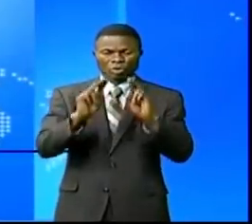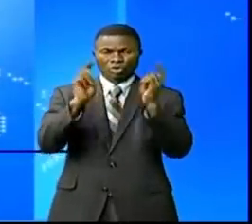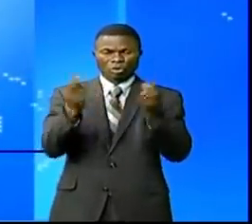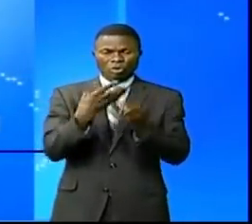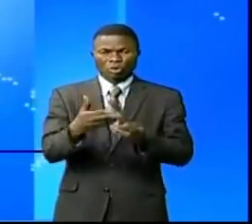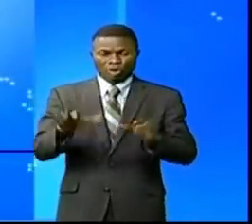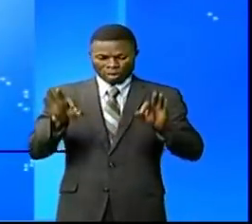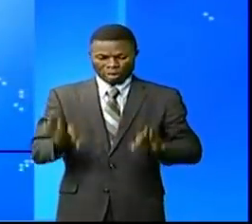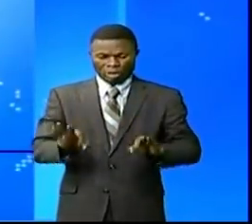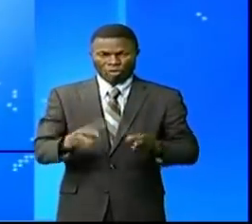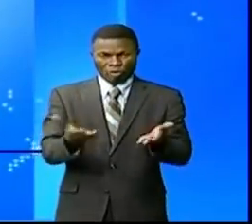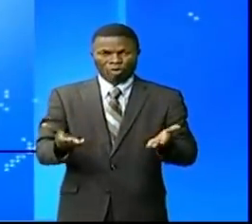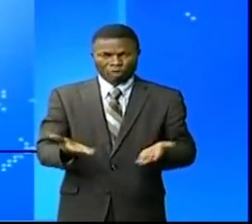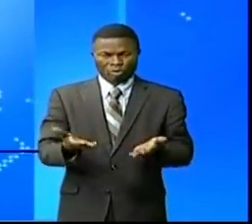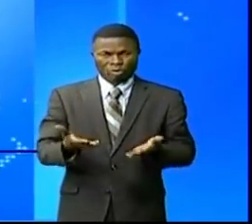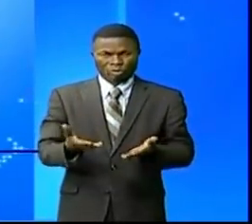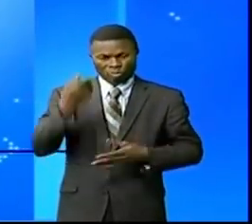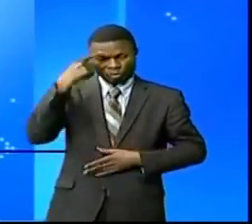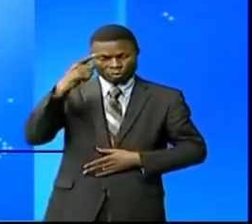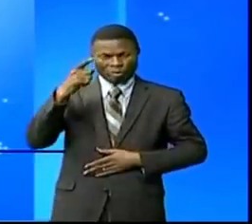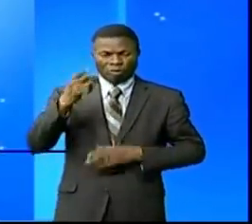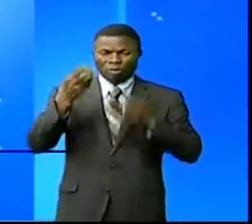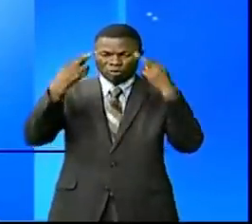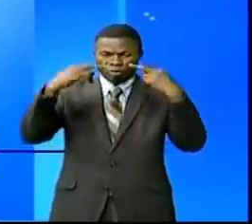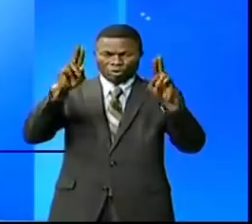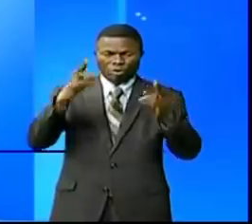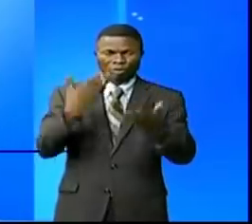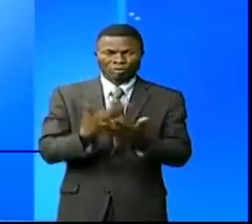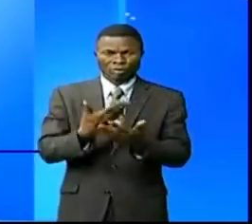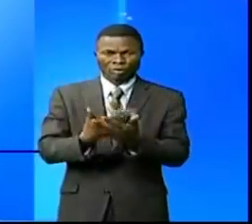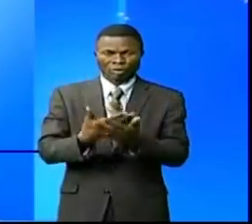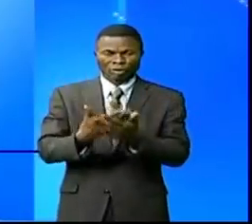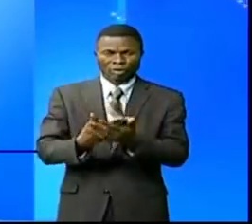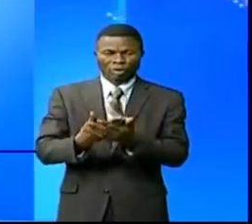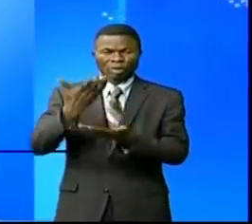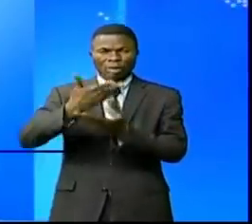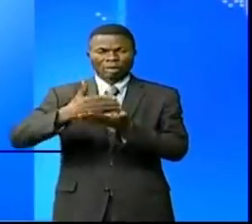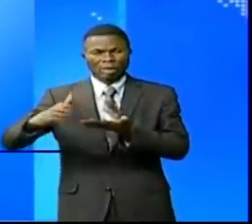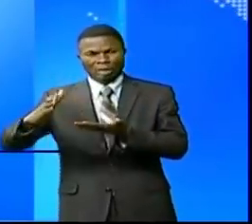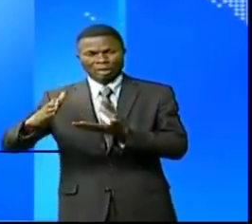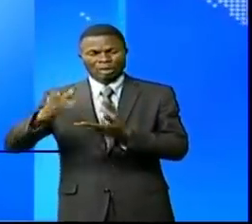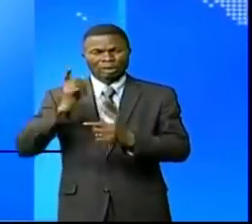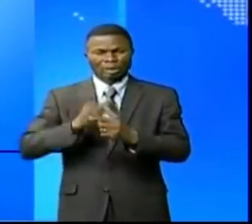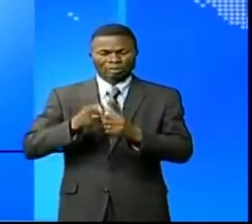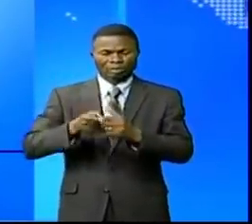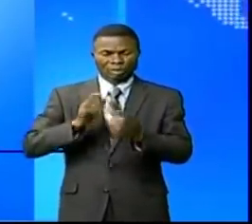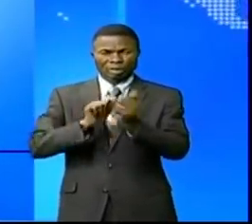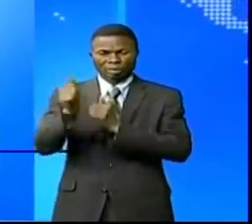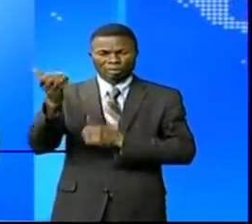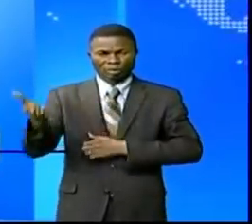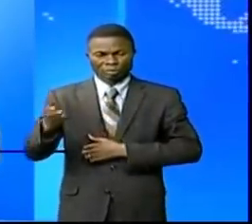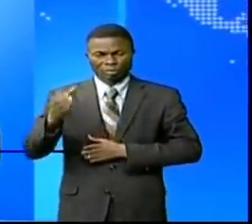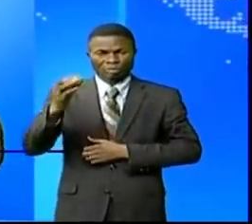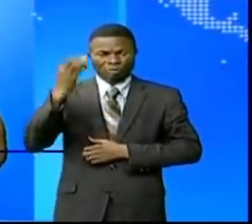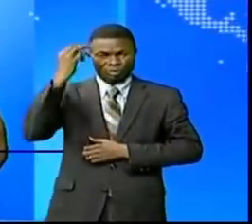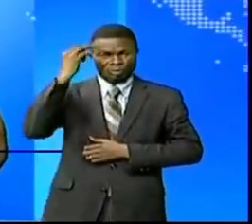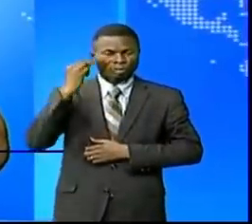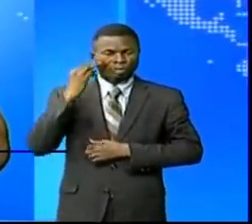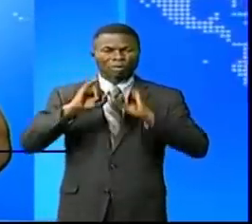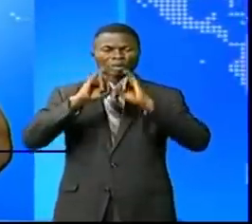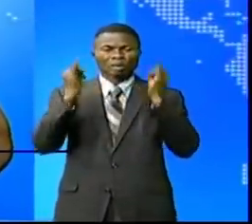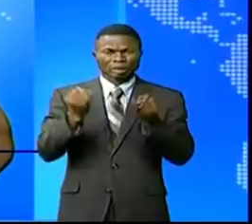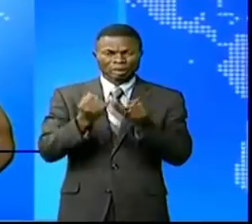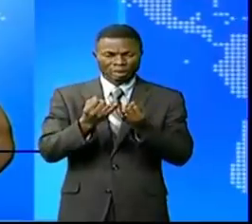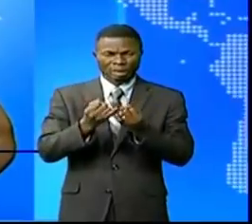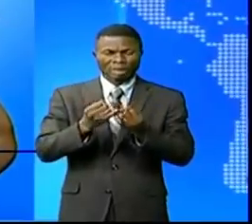sol congolais en vue d'atteindre rapidement les zones à accès difficile. Le ministre de l'Industrie a eu une séance